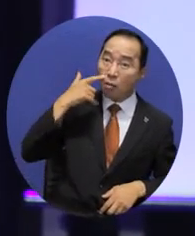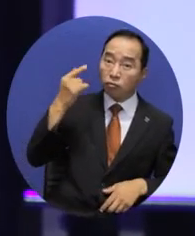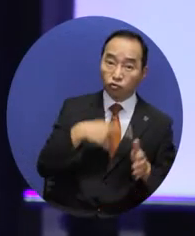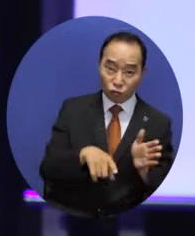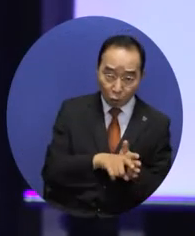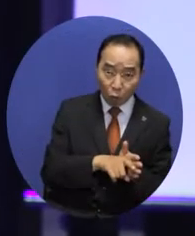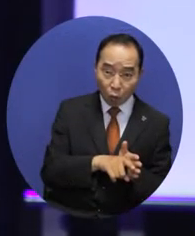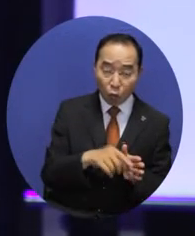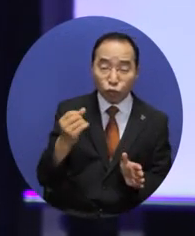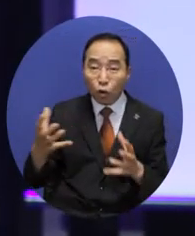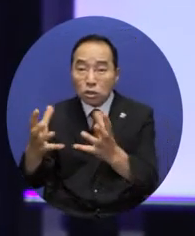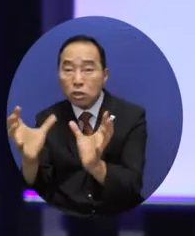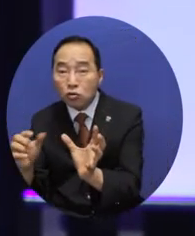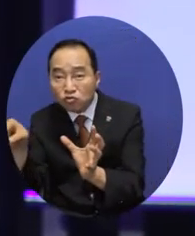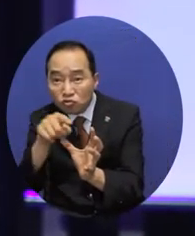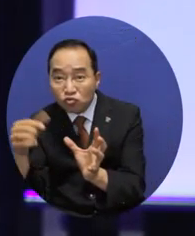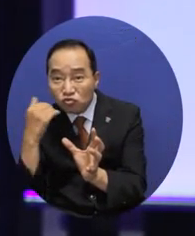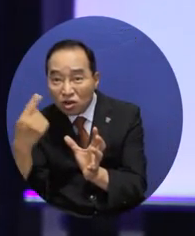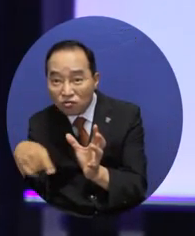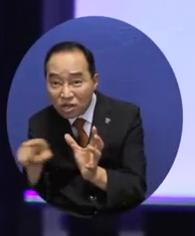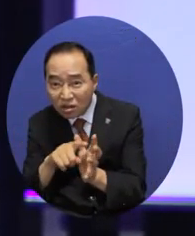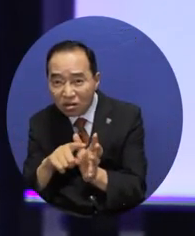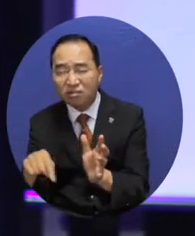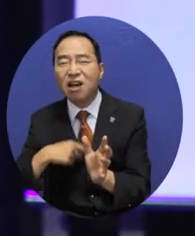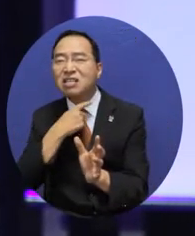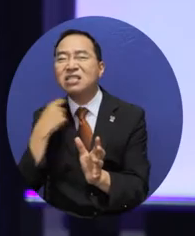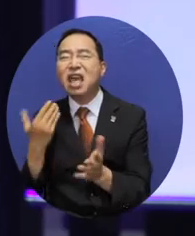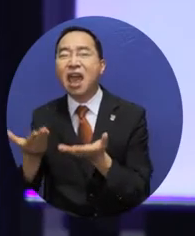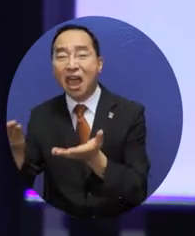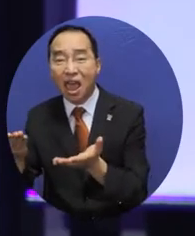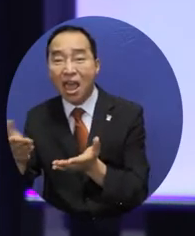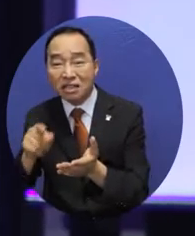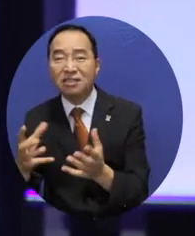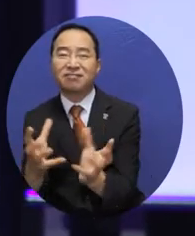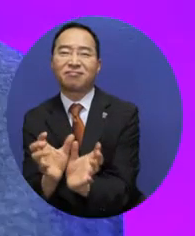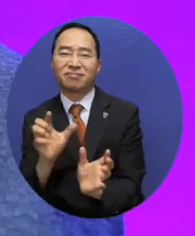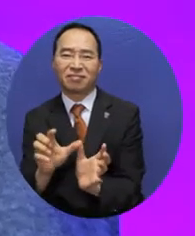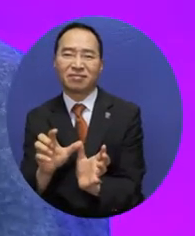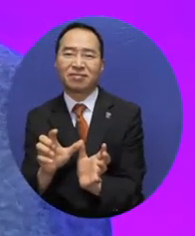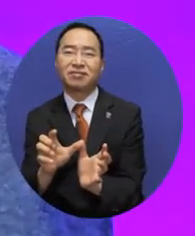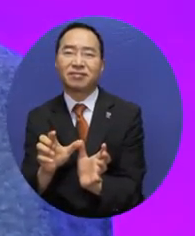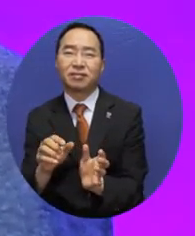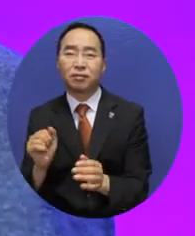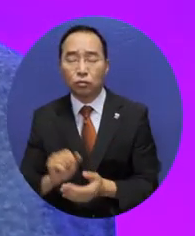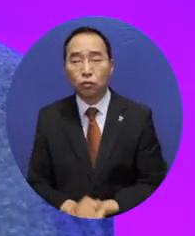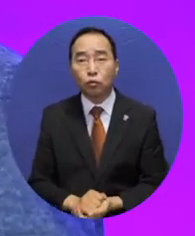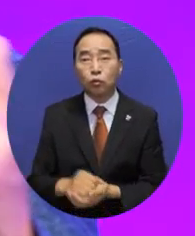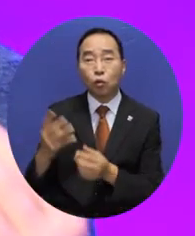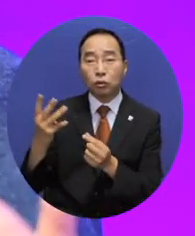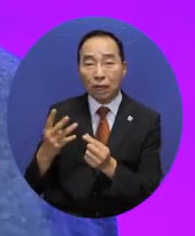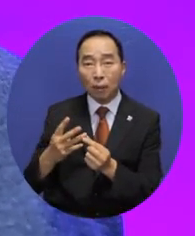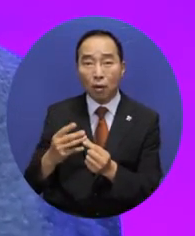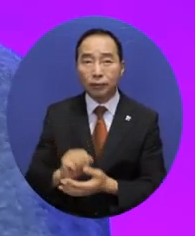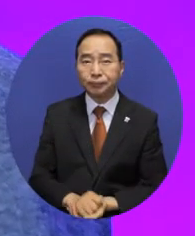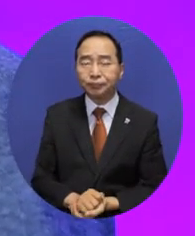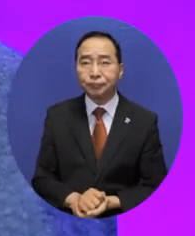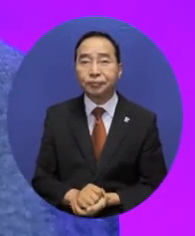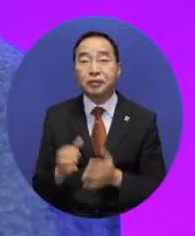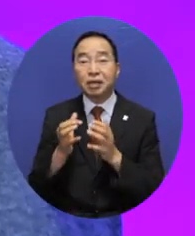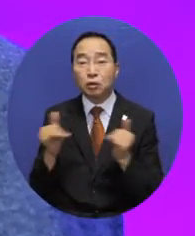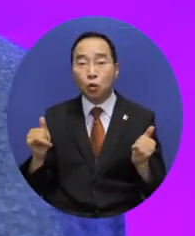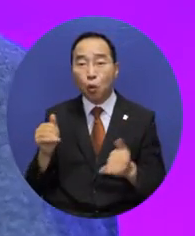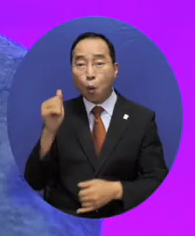집단의 누군가를 위해서 희생하는 것, 이게 집단적 이타성입니다. 그리고 또 인류는 호혜적 이타성을 갖게